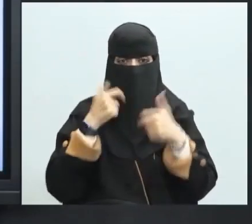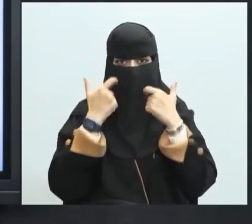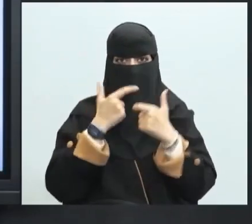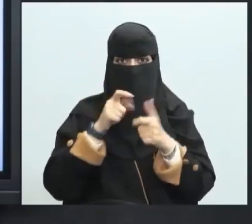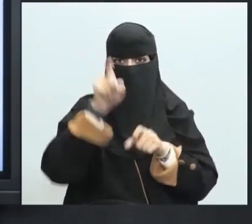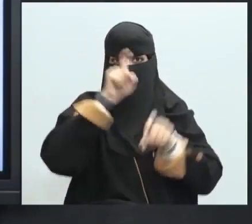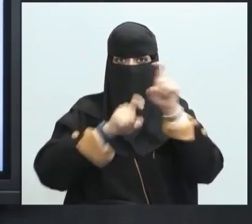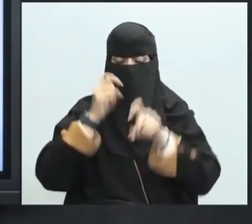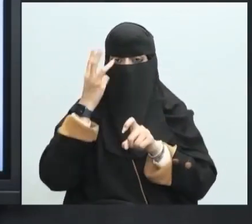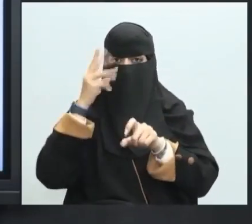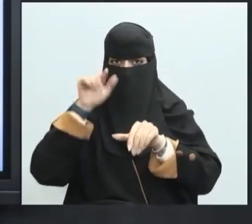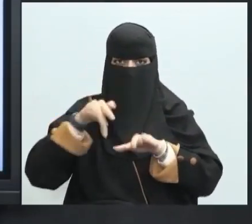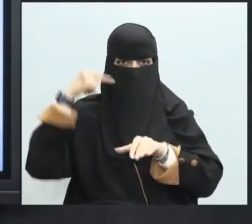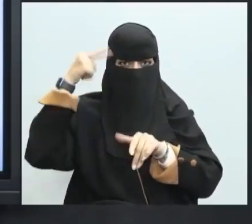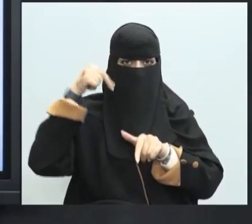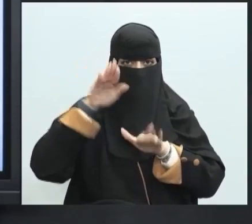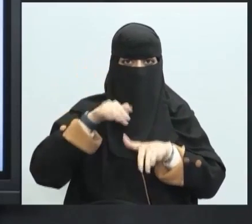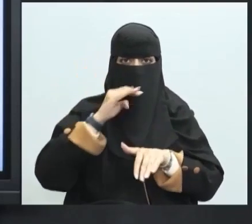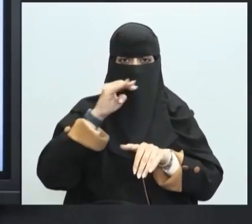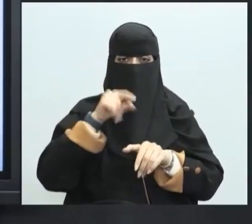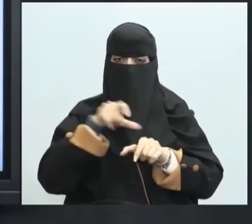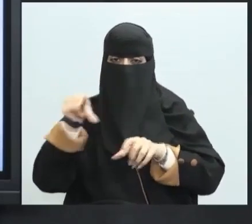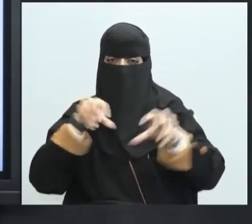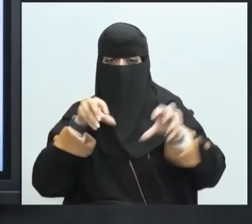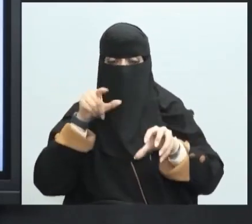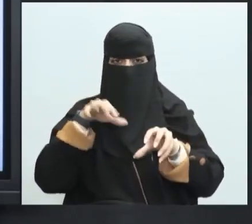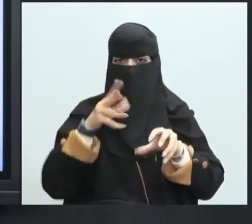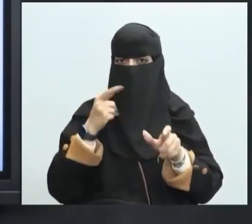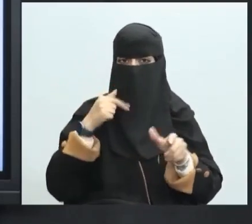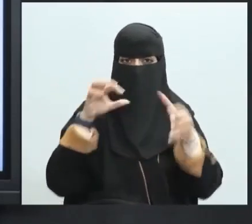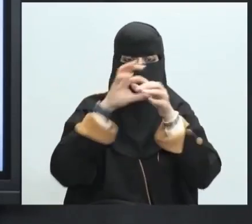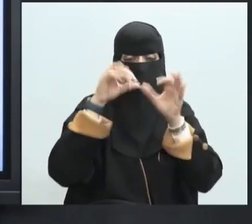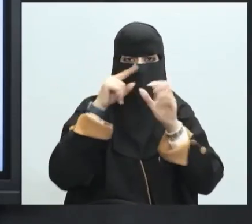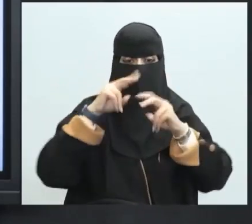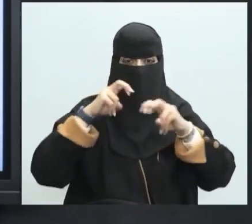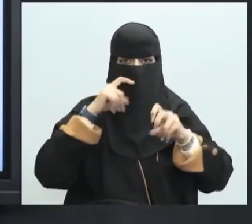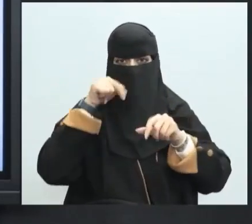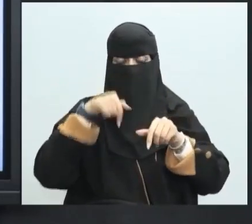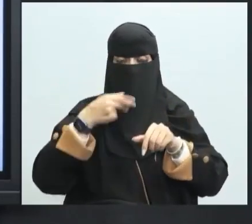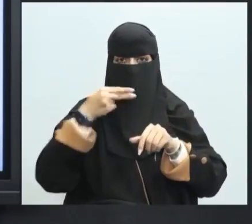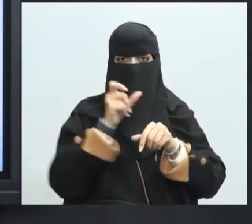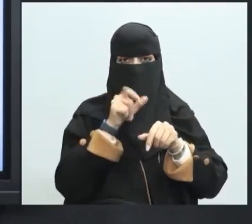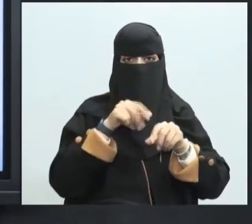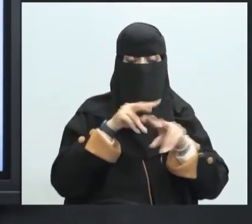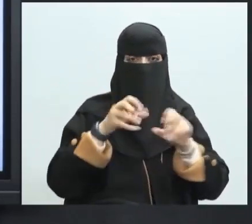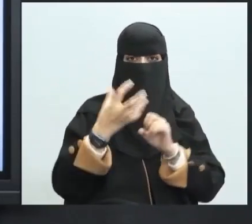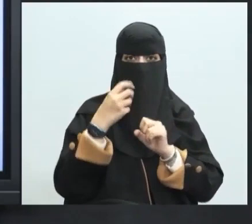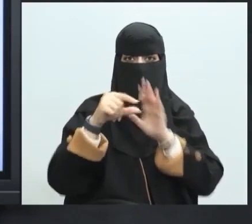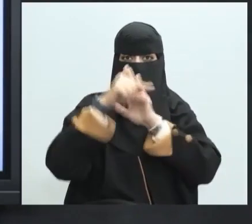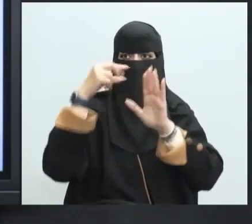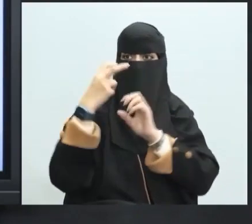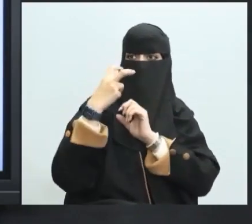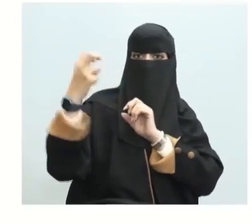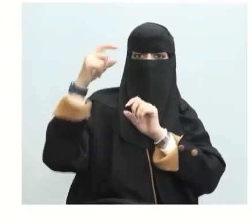الثلاثه ايضا فكر في جوانب الموضوع فكر في جوانب الموضوع وابحث عن عنوان جذاب